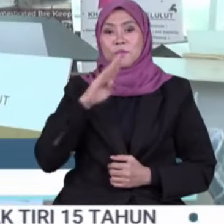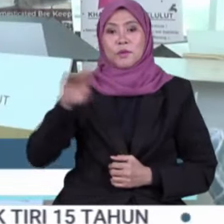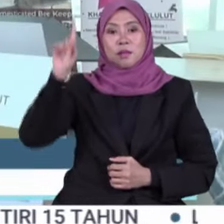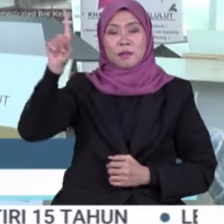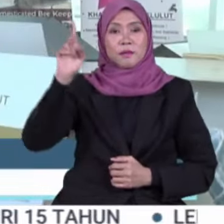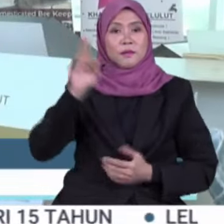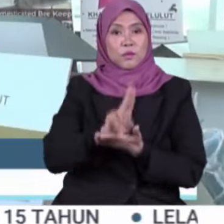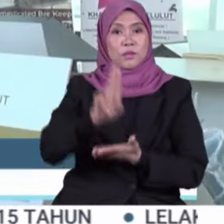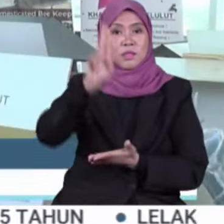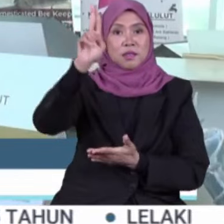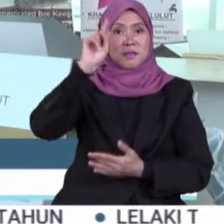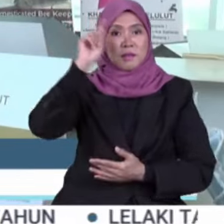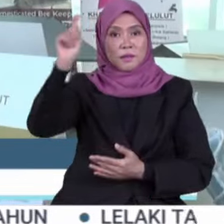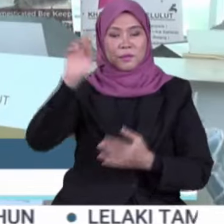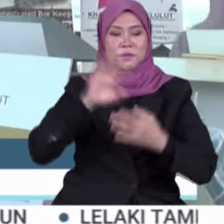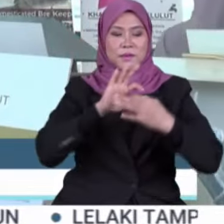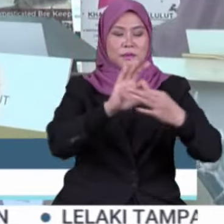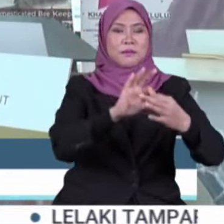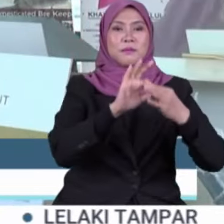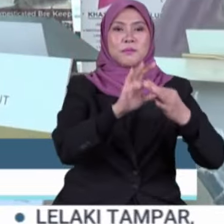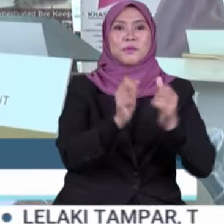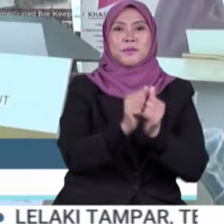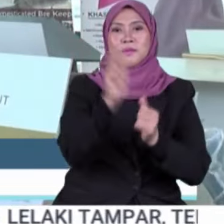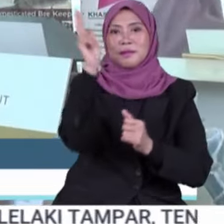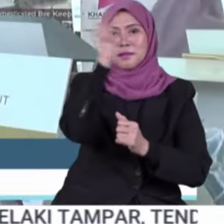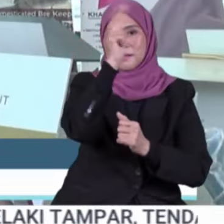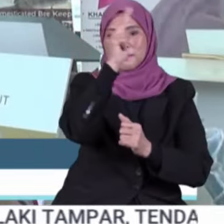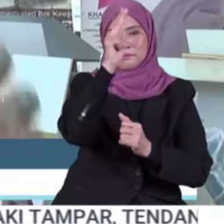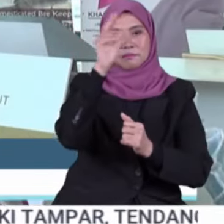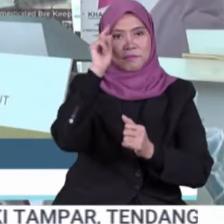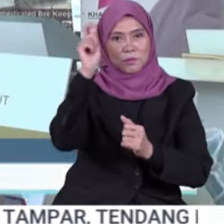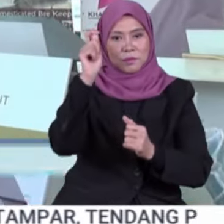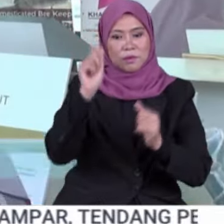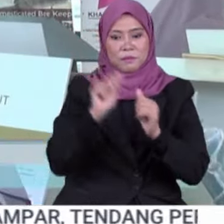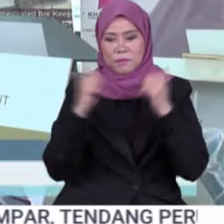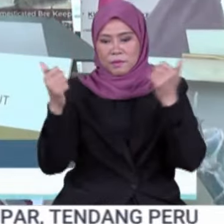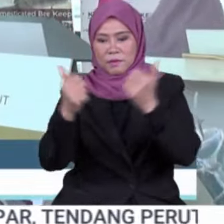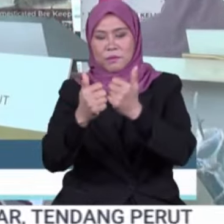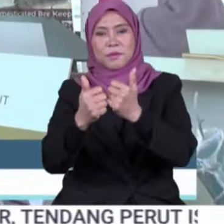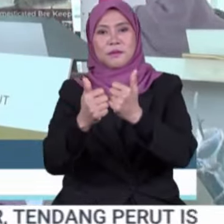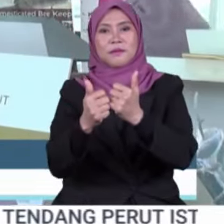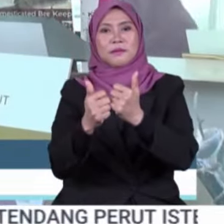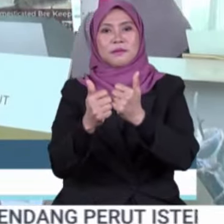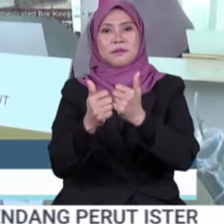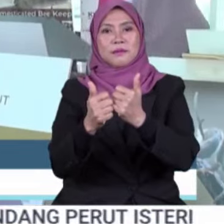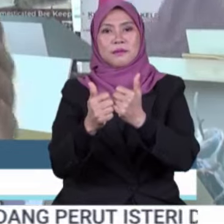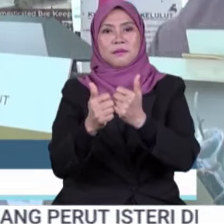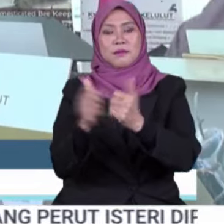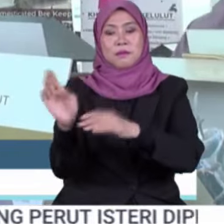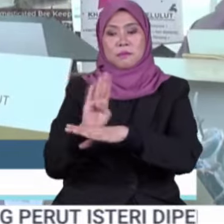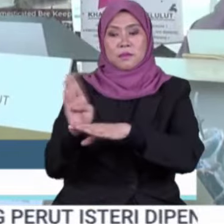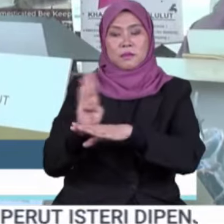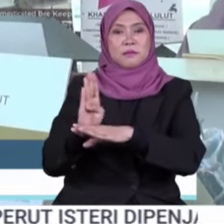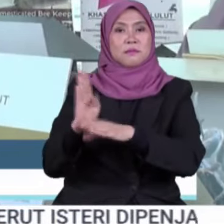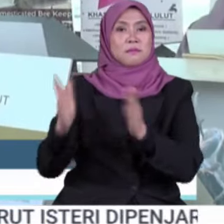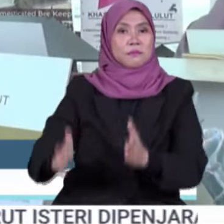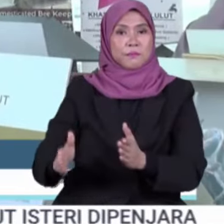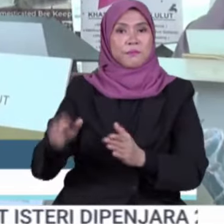Terengganu memang kita bekerjasama rapat dengan Kerajaan Negeri Terengganu, dengan persatuan-persatuan pengusaha kelulut seperti Pelekat